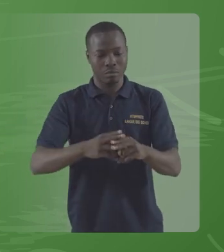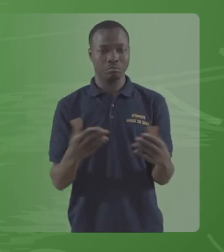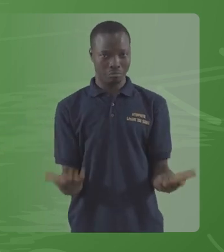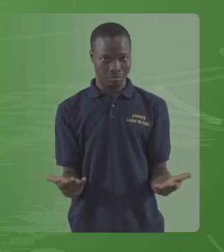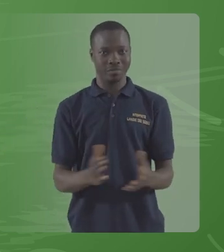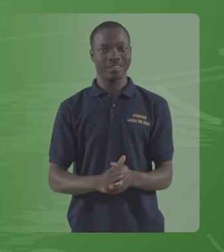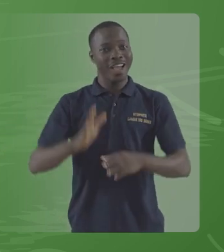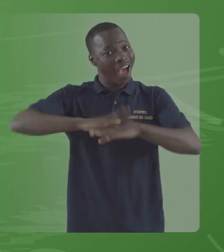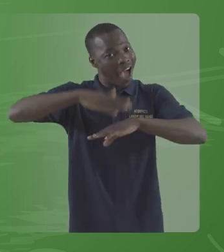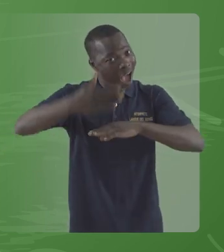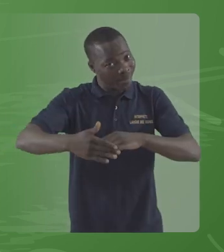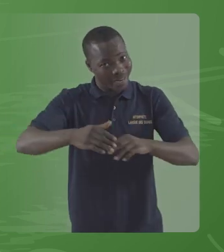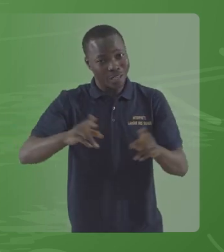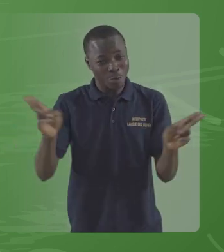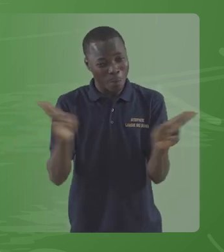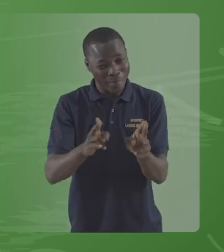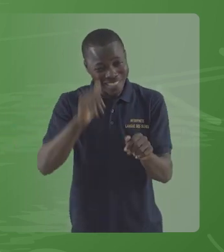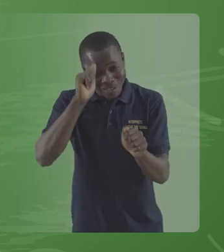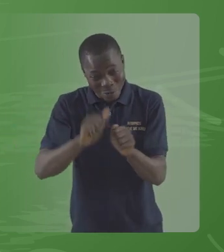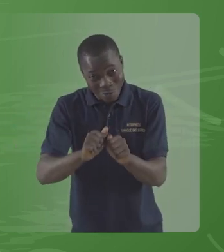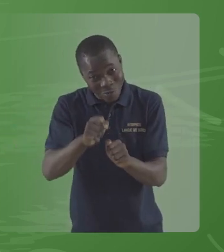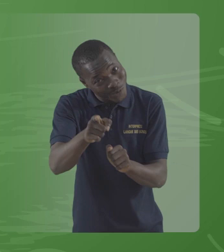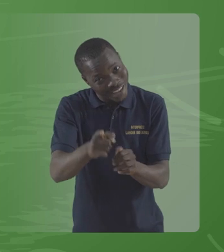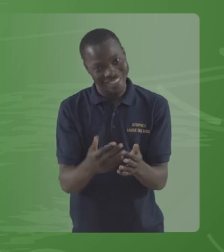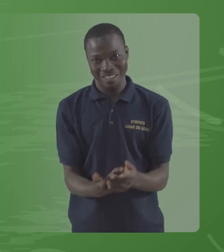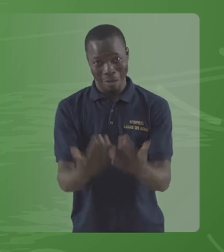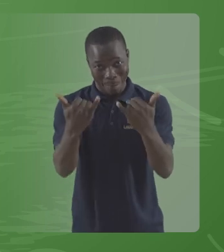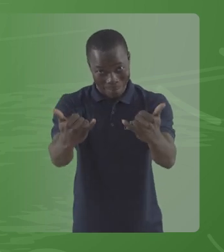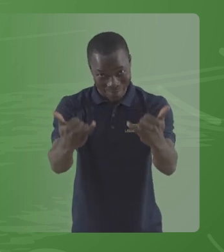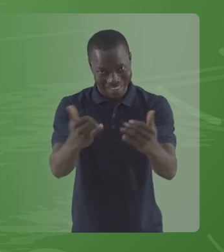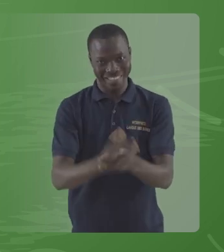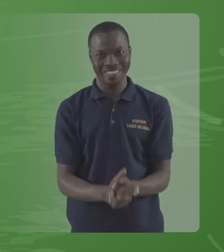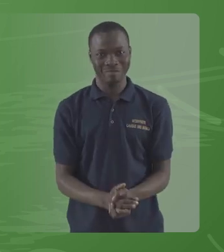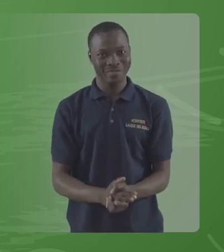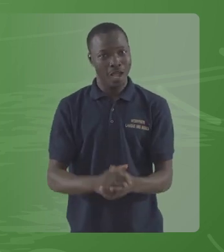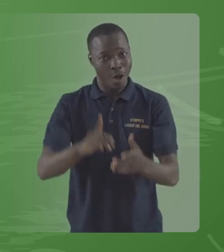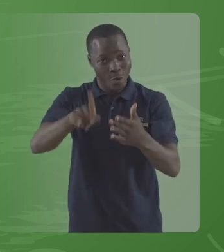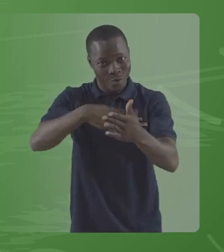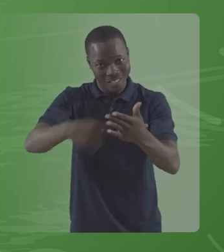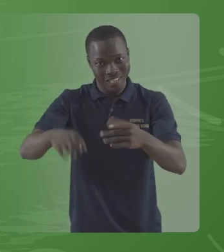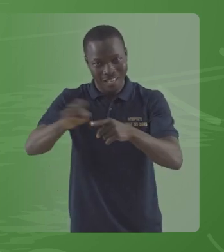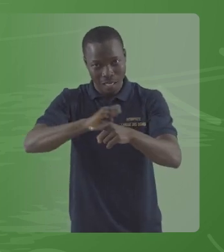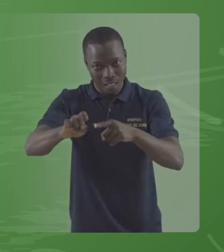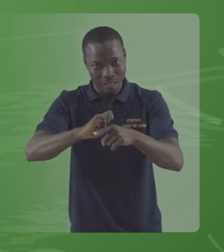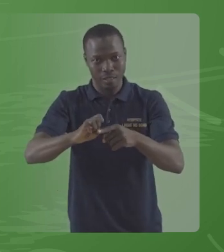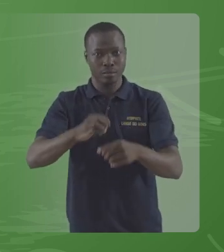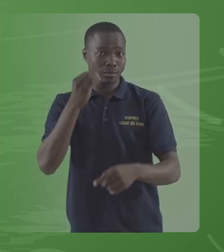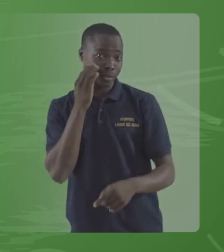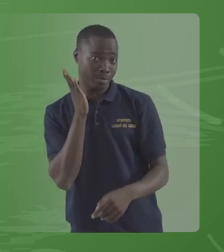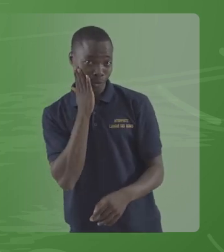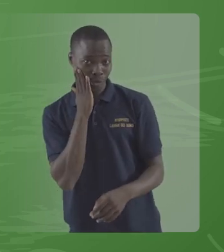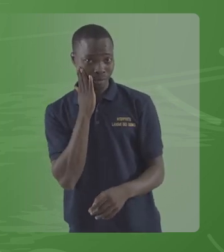Après ce bref rappel, nous allons passer à la correction de l'exercice